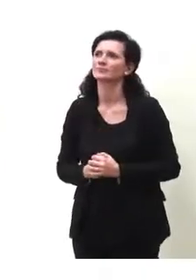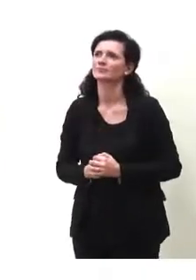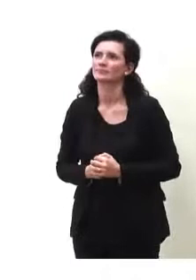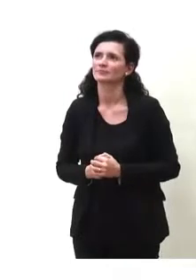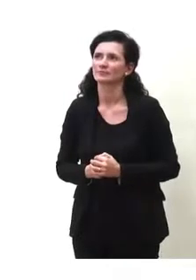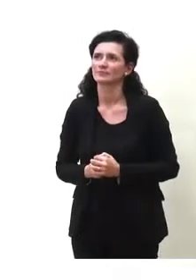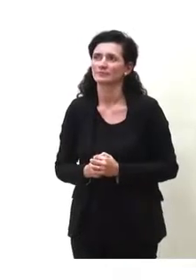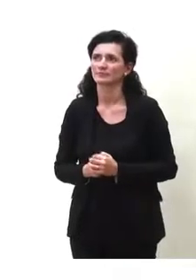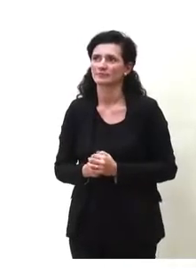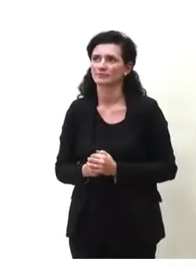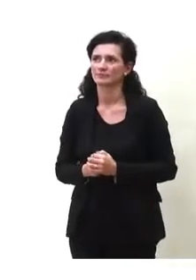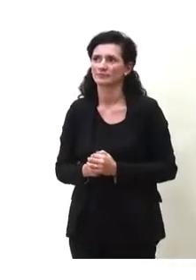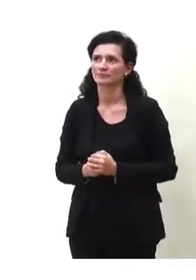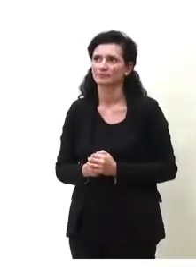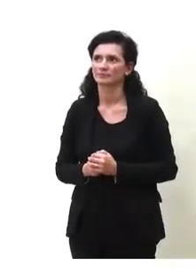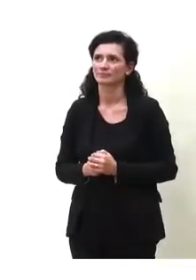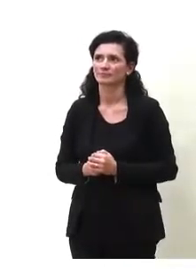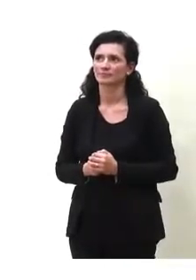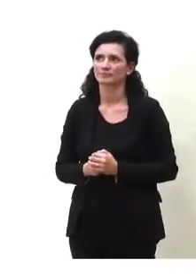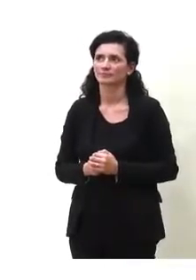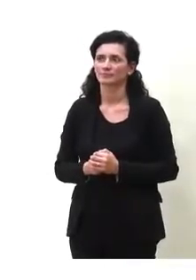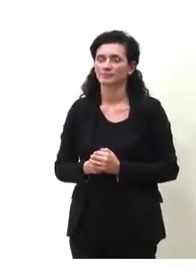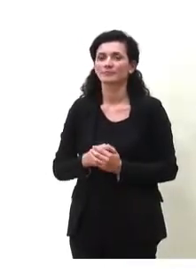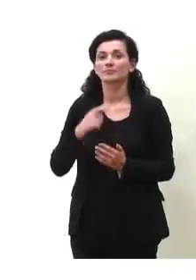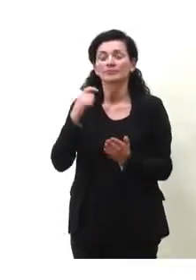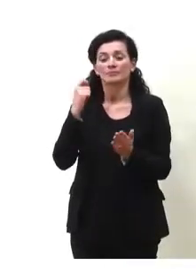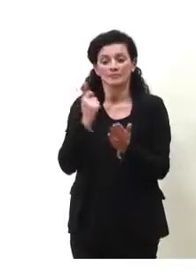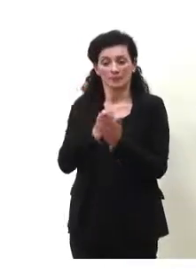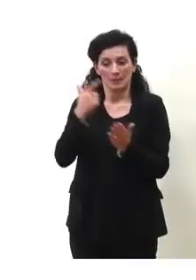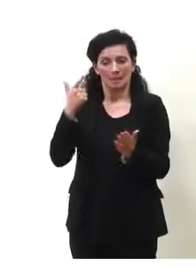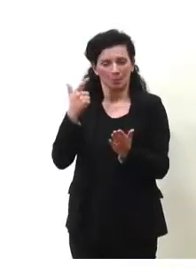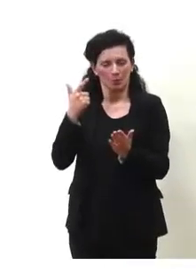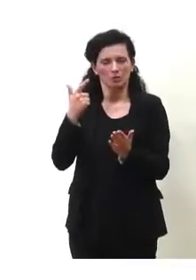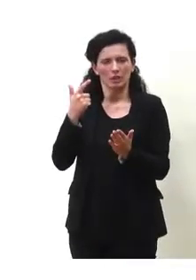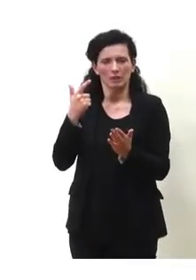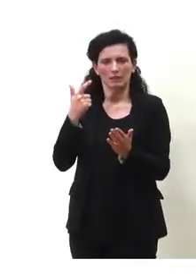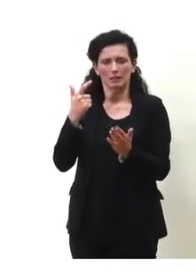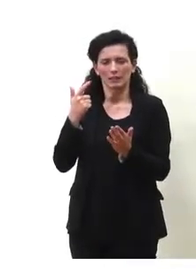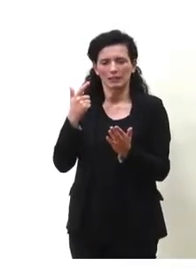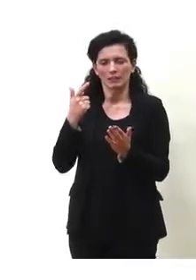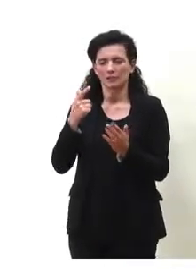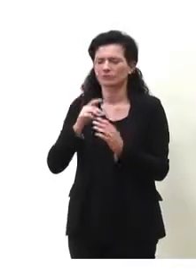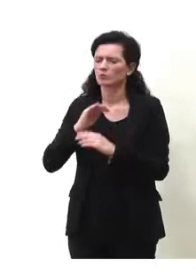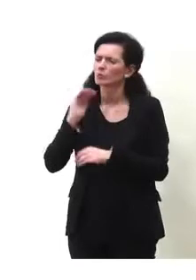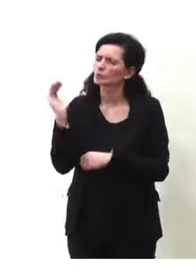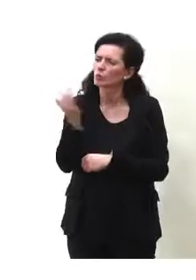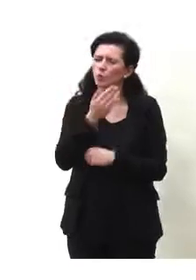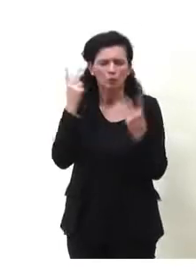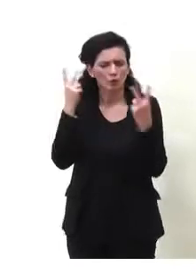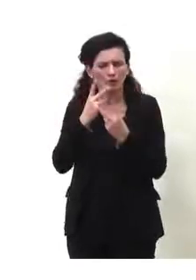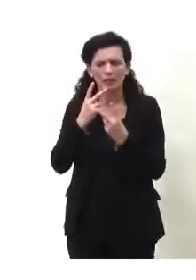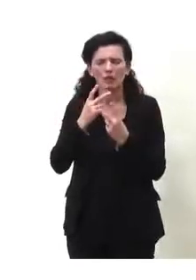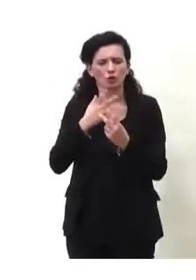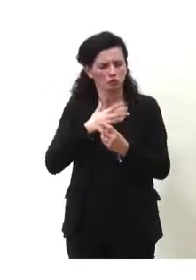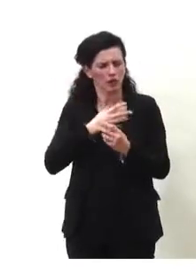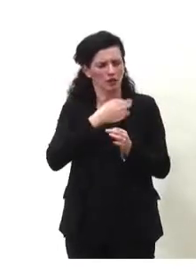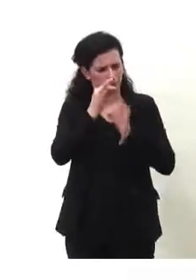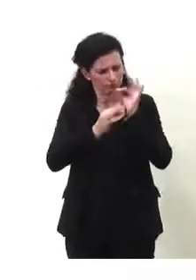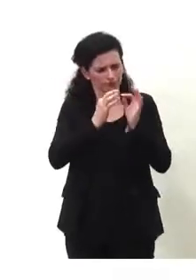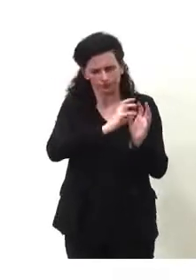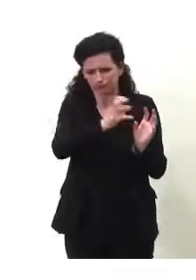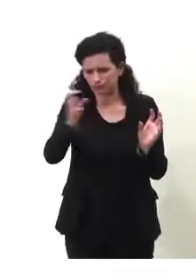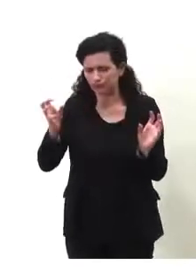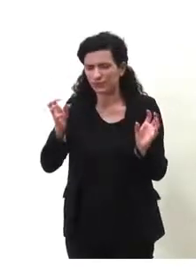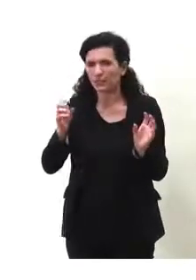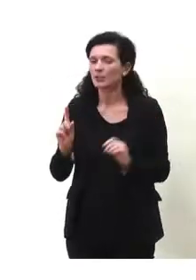Ed è forse la cosa più importante di tutto, perché io all'inizio vi ho detto, ma perché è importante RT? Perché ci fa capire come